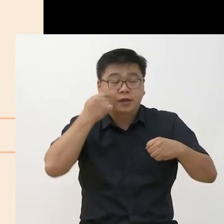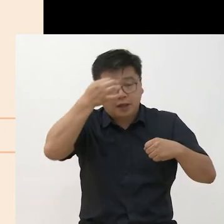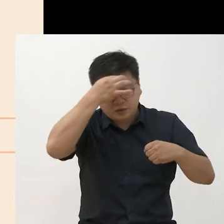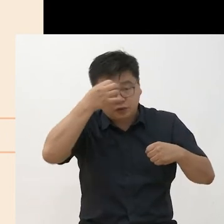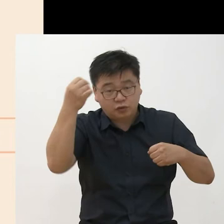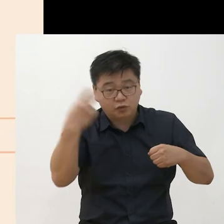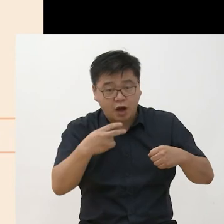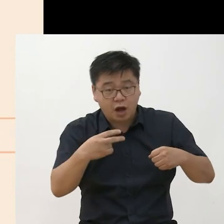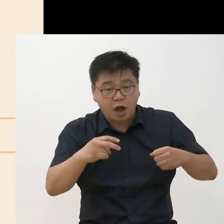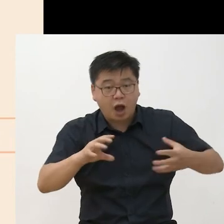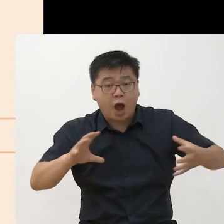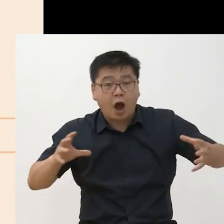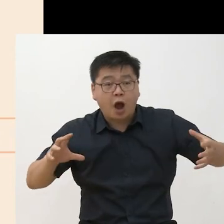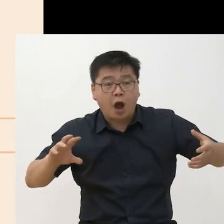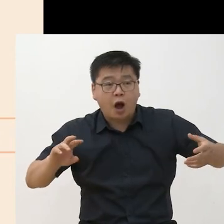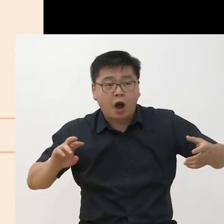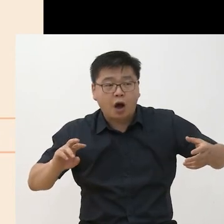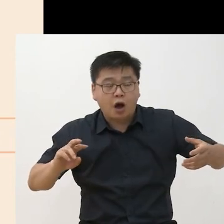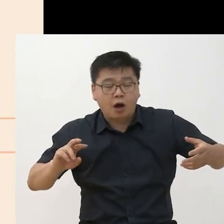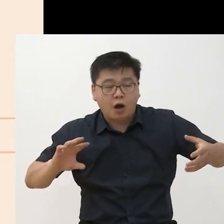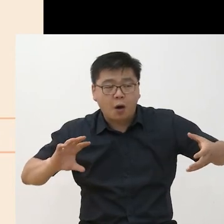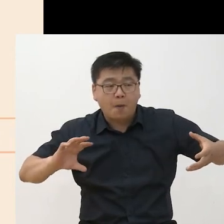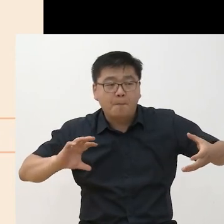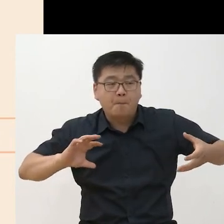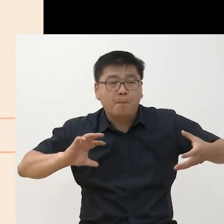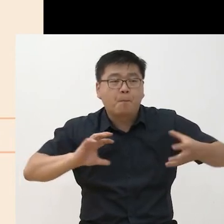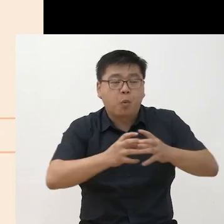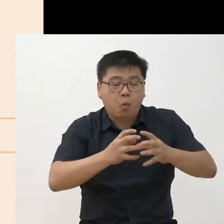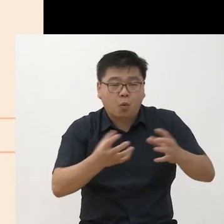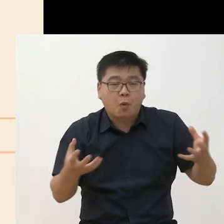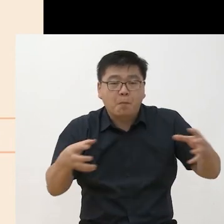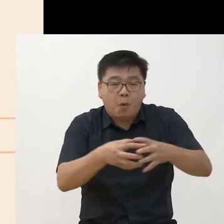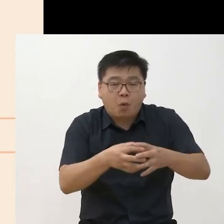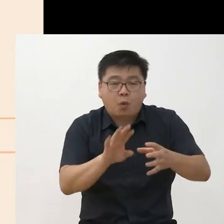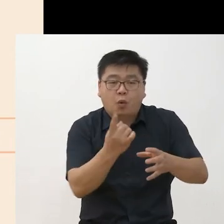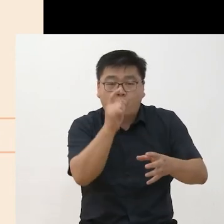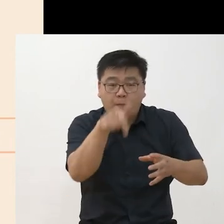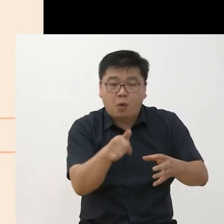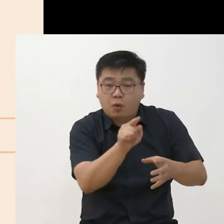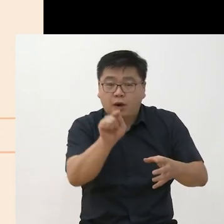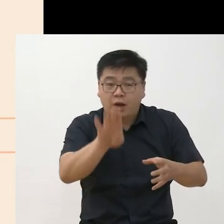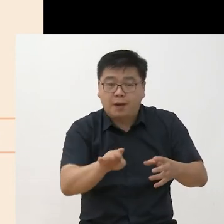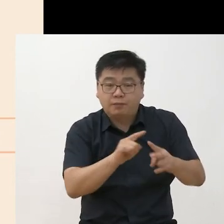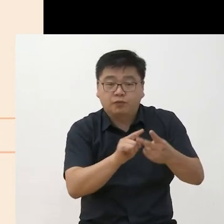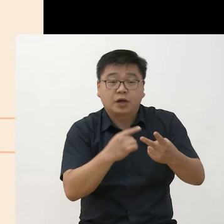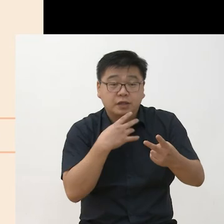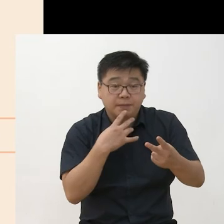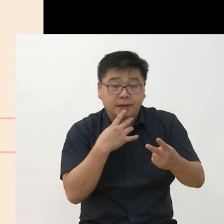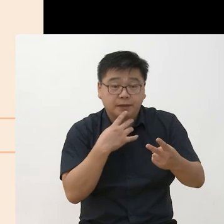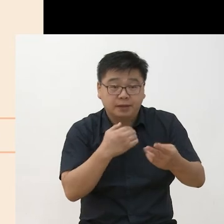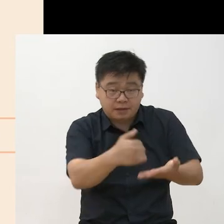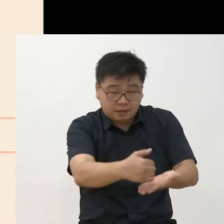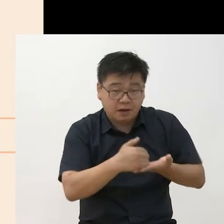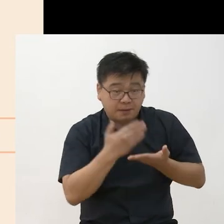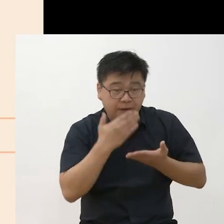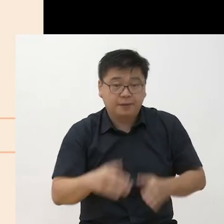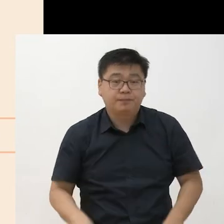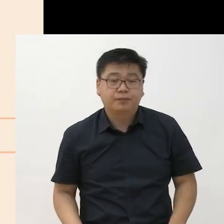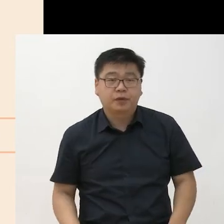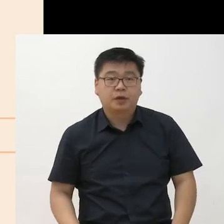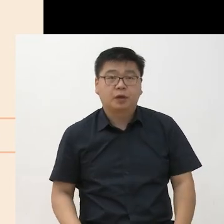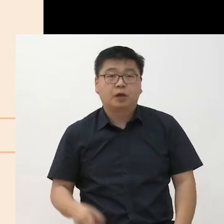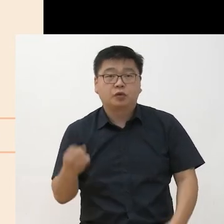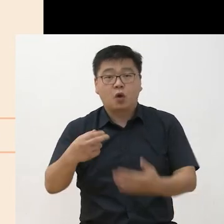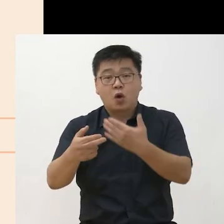그리고 복합형 프로그램을 공모함을 유념해 주시기 바랍니다. 참고로